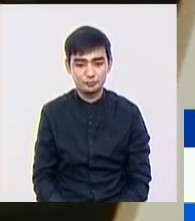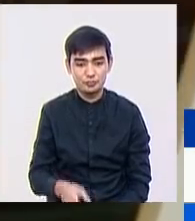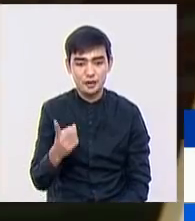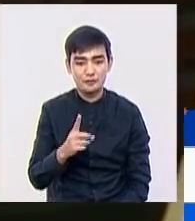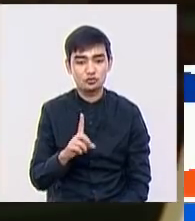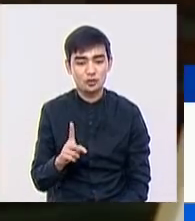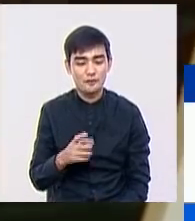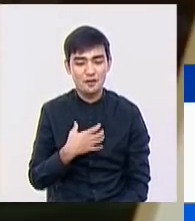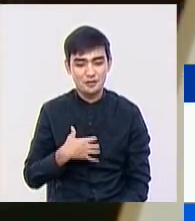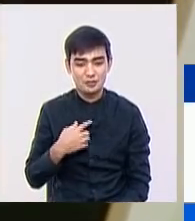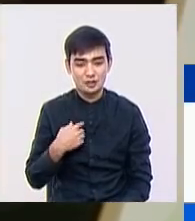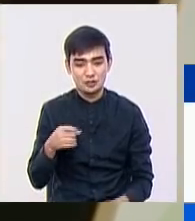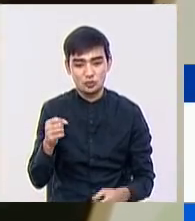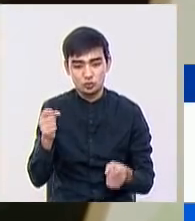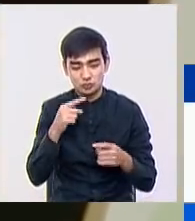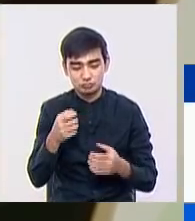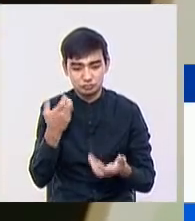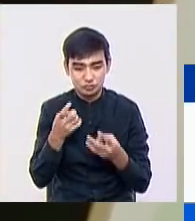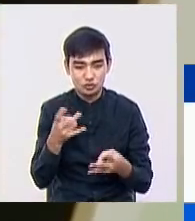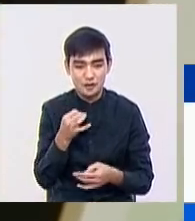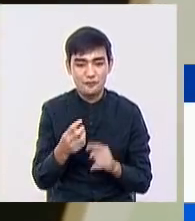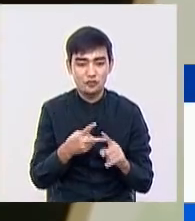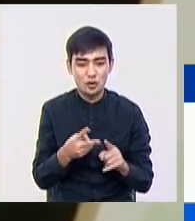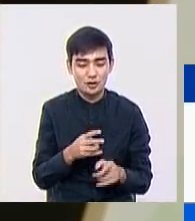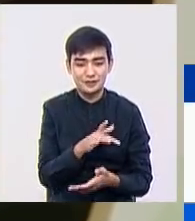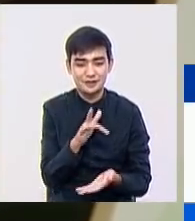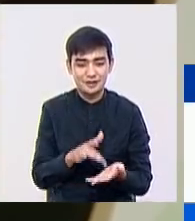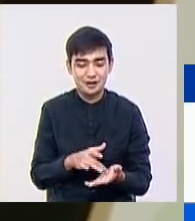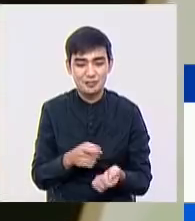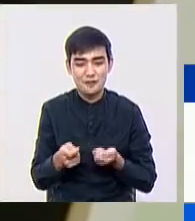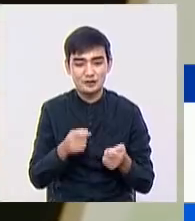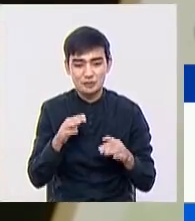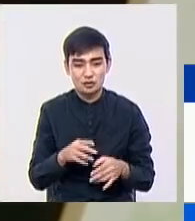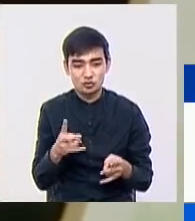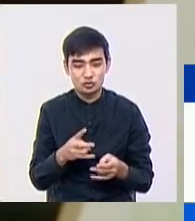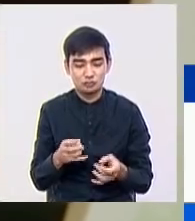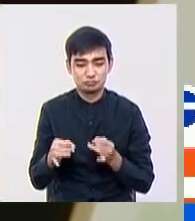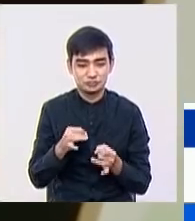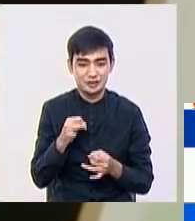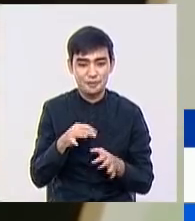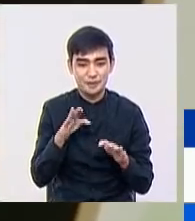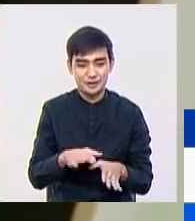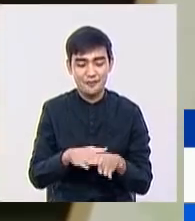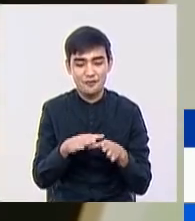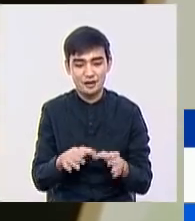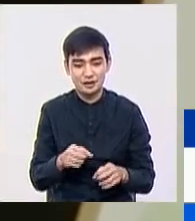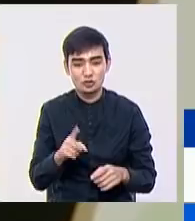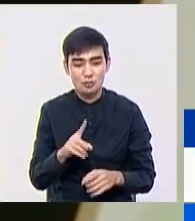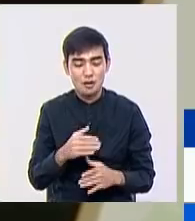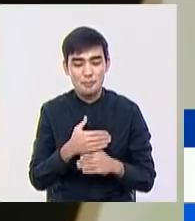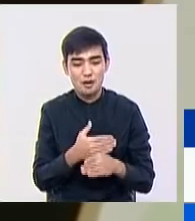Первое, что необходимо, это изучить ситуацию. Второе заключается в том, что центральное правительство должно сотрудничать с местными властями, чтобы